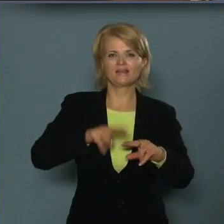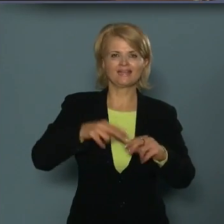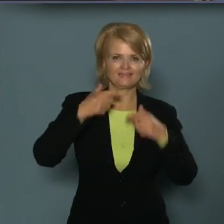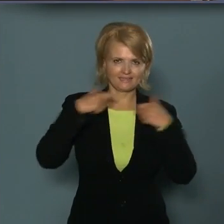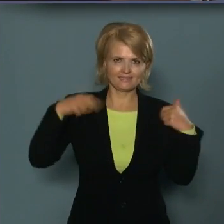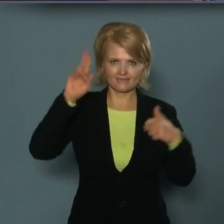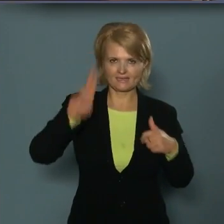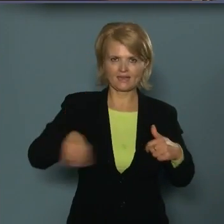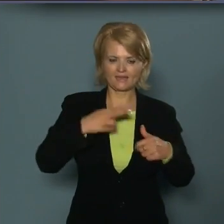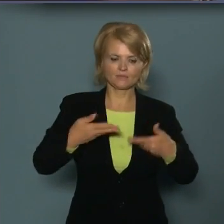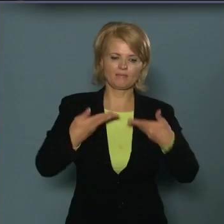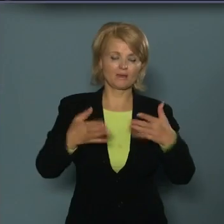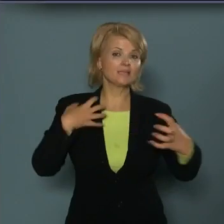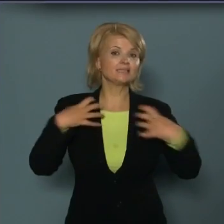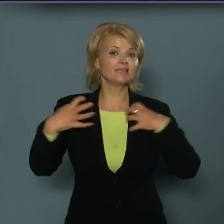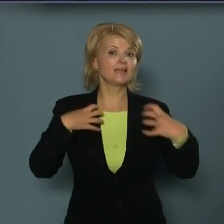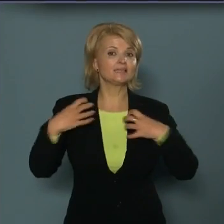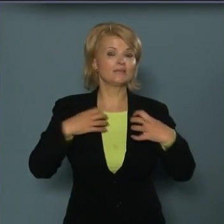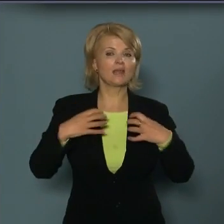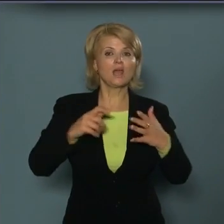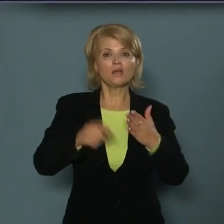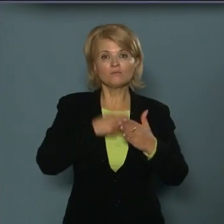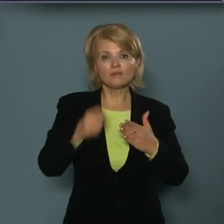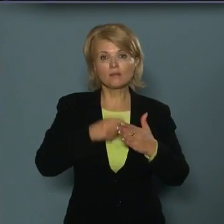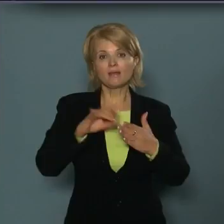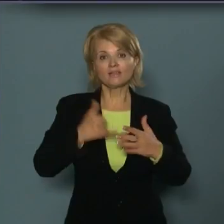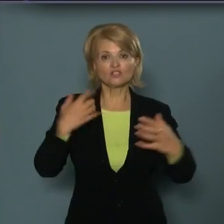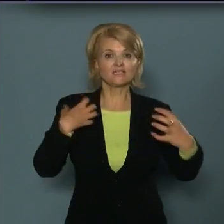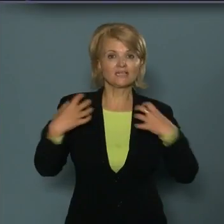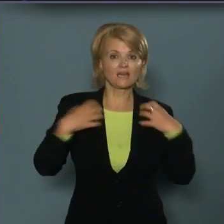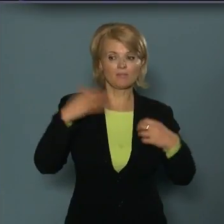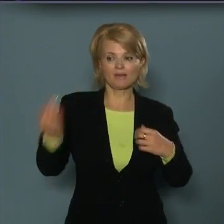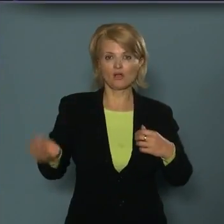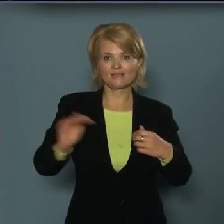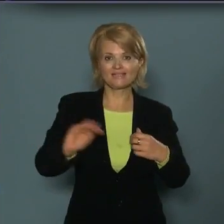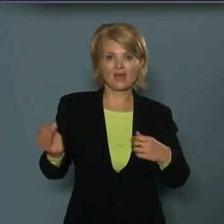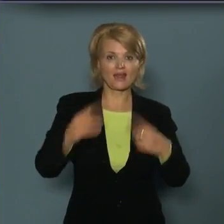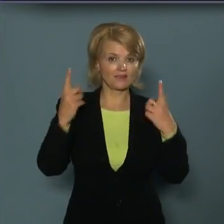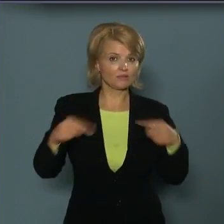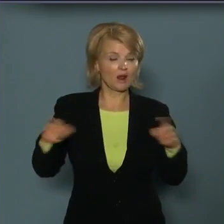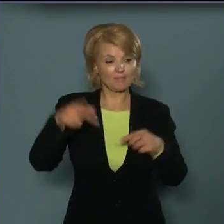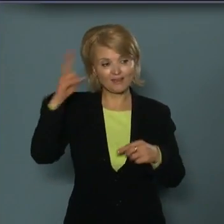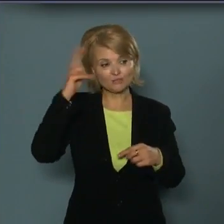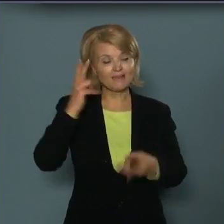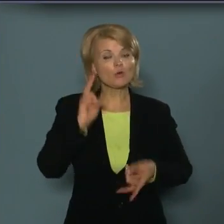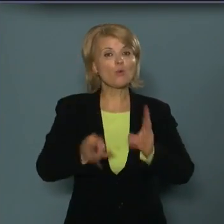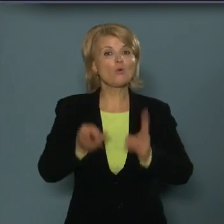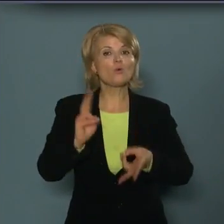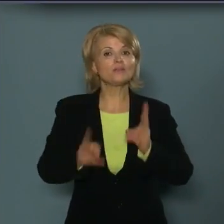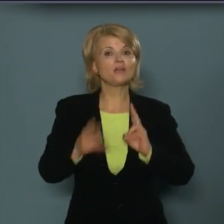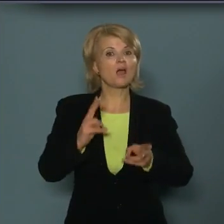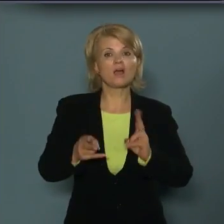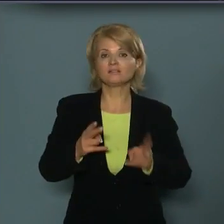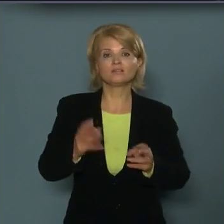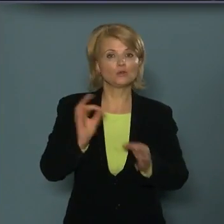az interneten. Színházi szerepei mellett filmben nyújtott alkotásaink kívül a gyerekdalok révén vált ismerté, hogyan került mindez